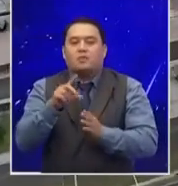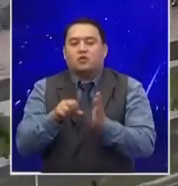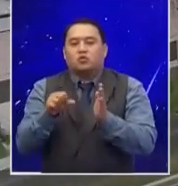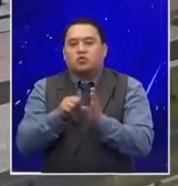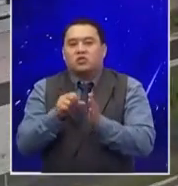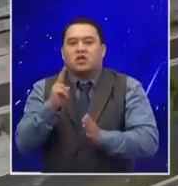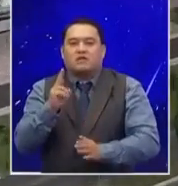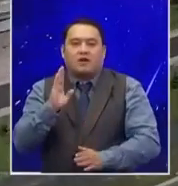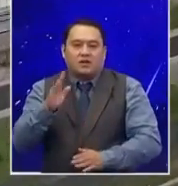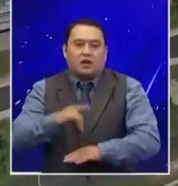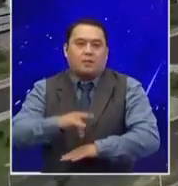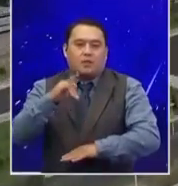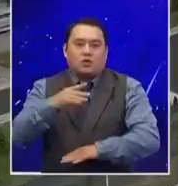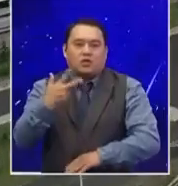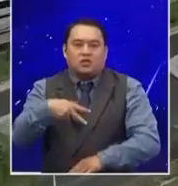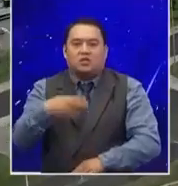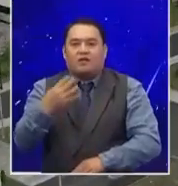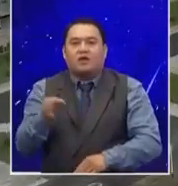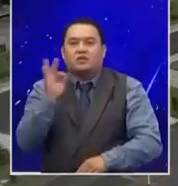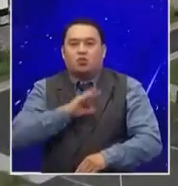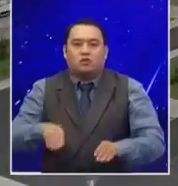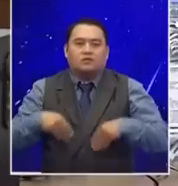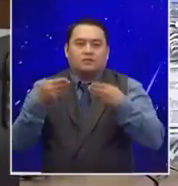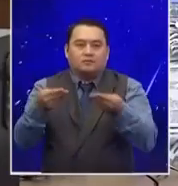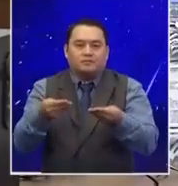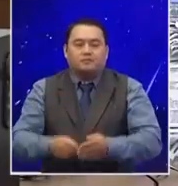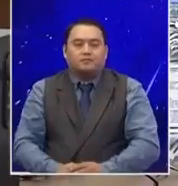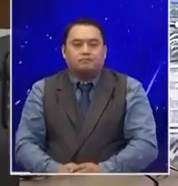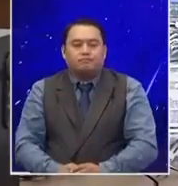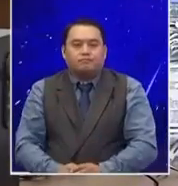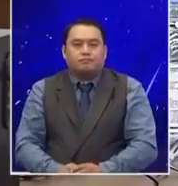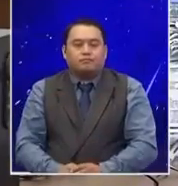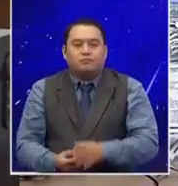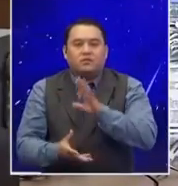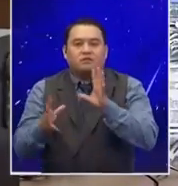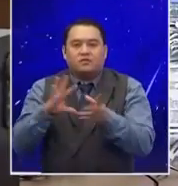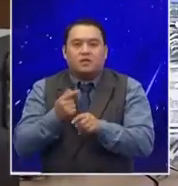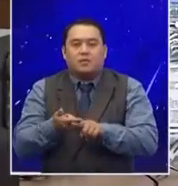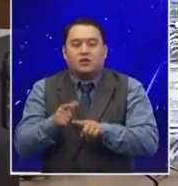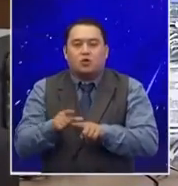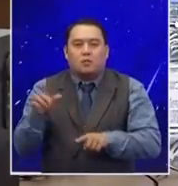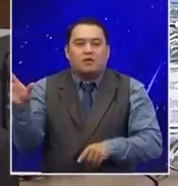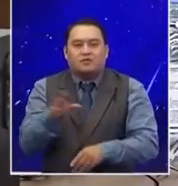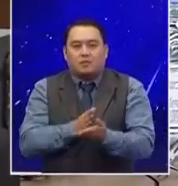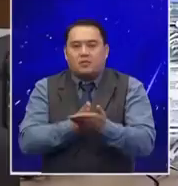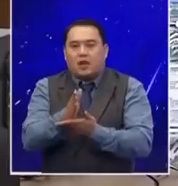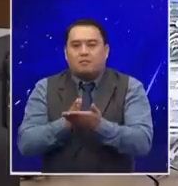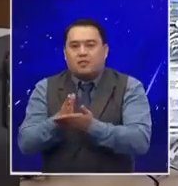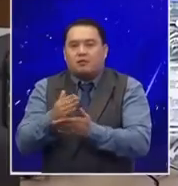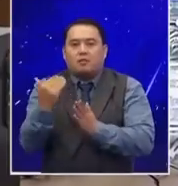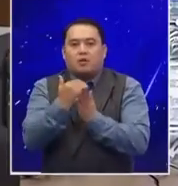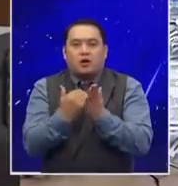квартир. 32 многоэтажки уже сданы в эксплуатацию. В целом, в текущем году по всем направлениям программы